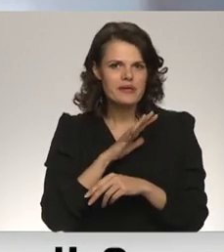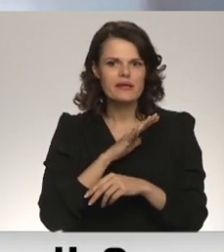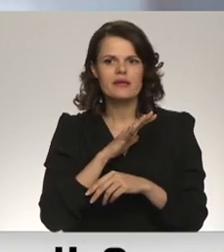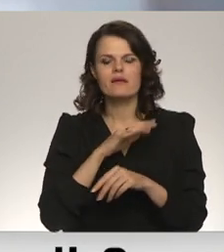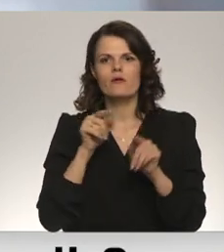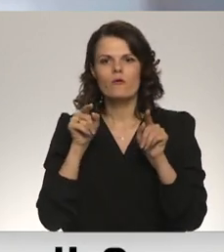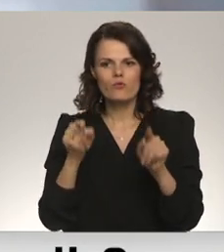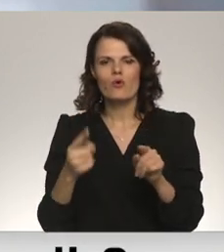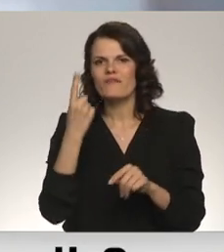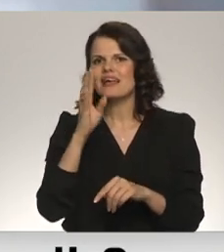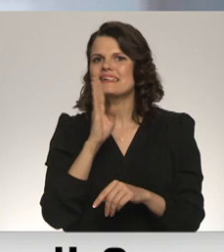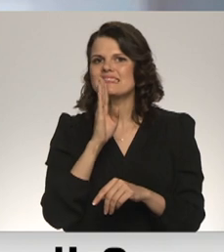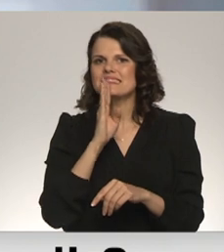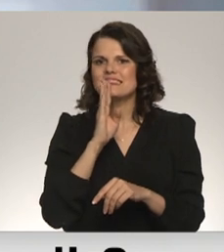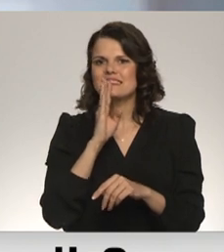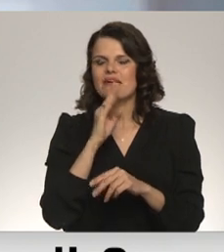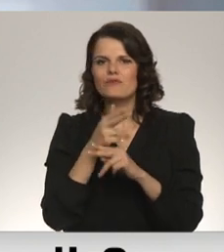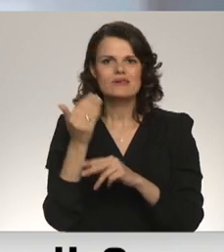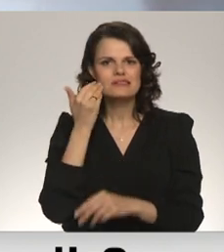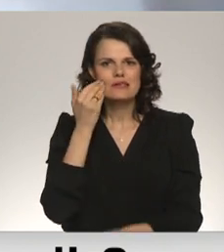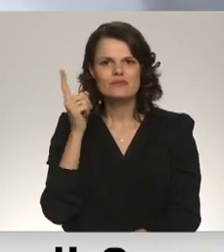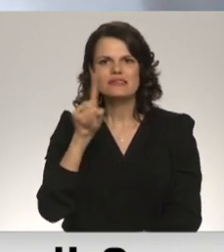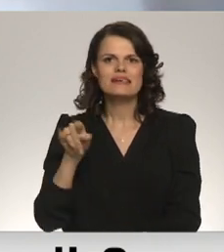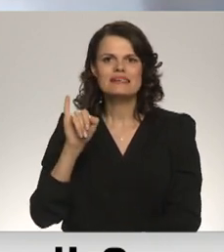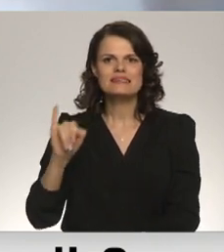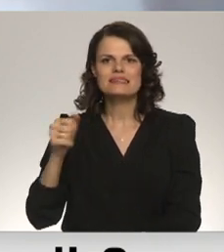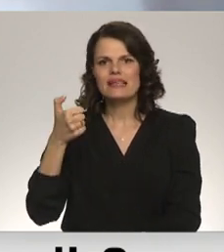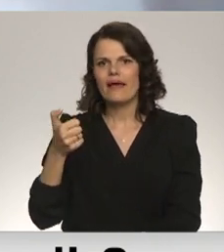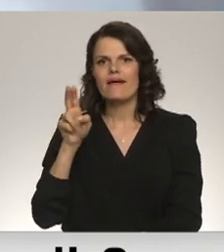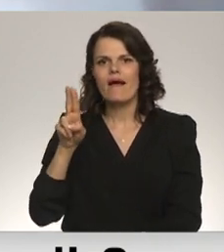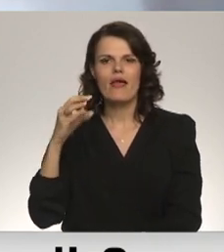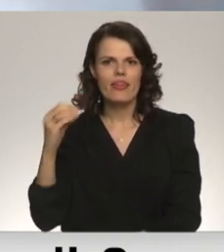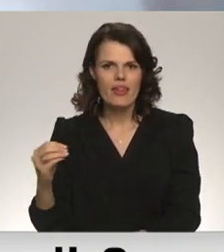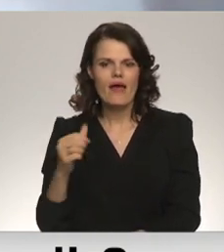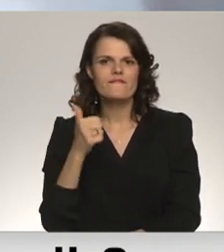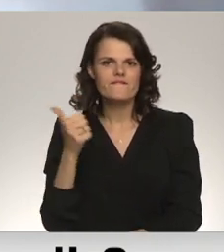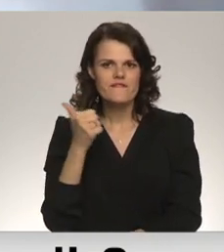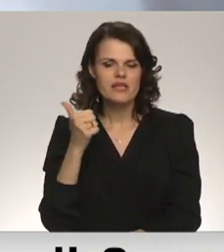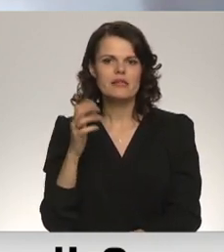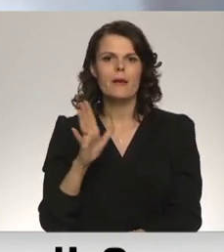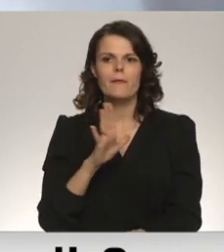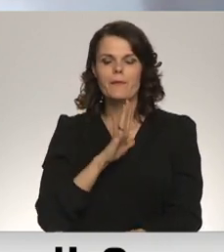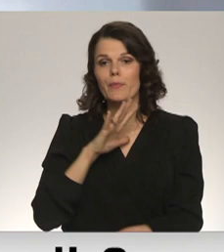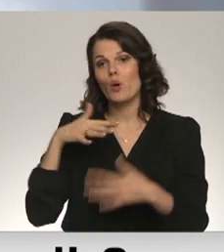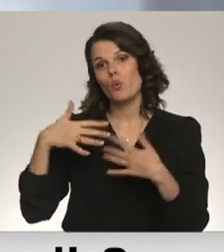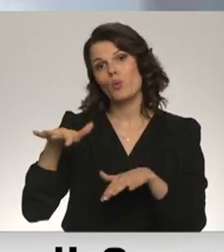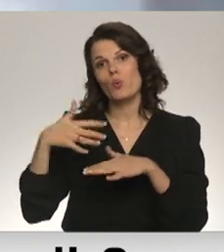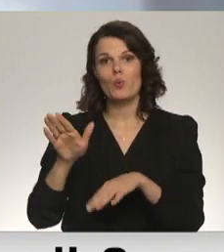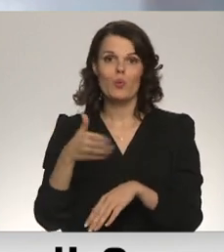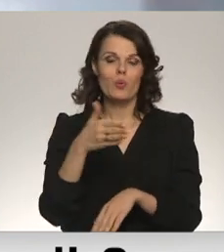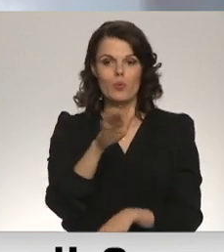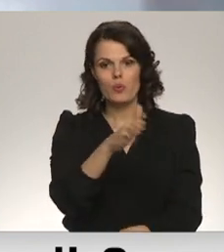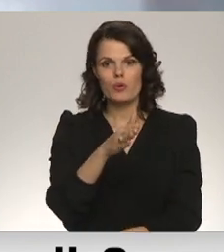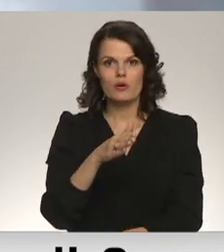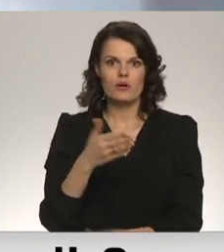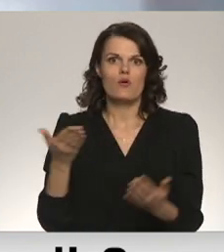to arvien dāmi ir nofilmējis vārdā Signe, kura ir bijusi jūras krastā, kad nu,